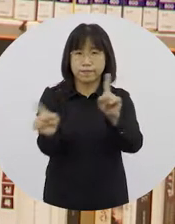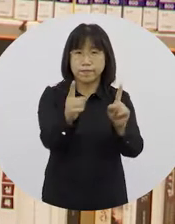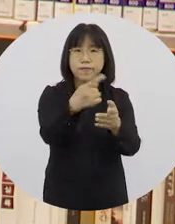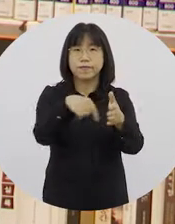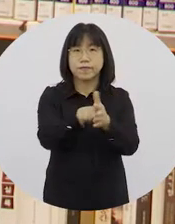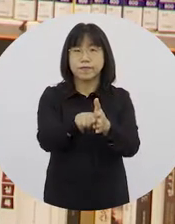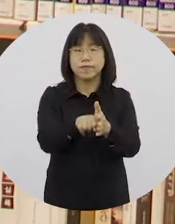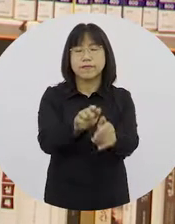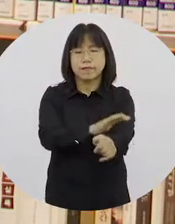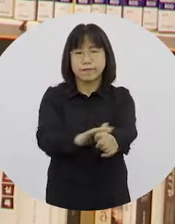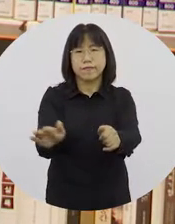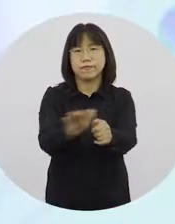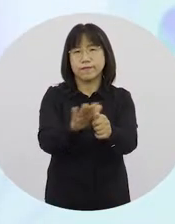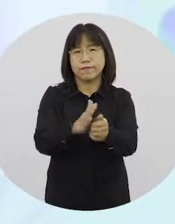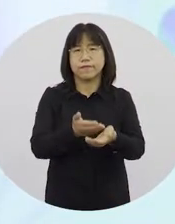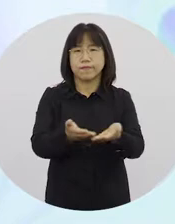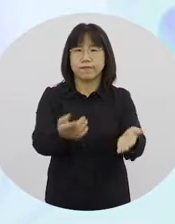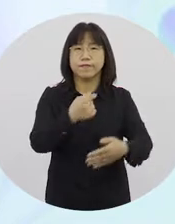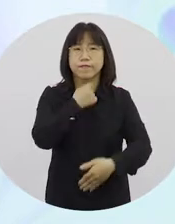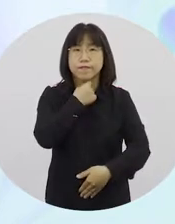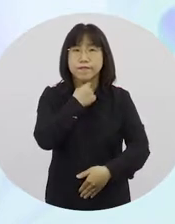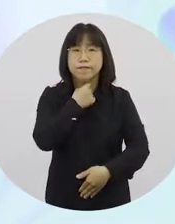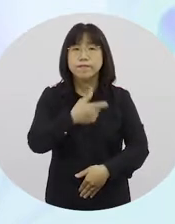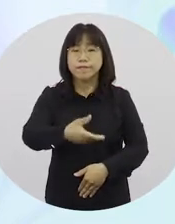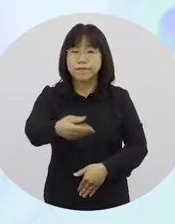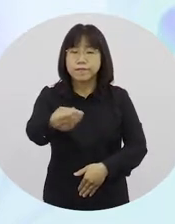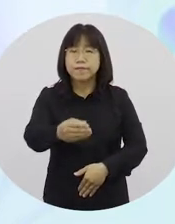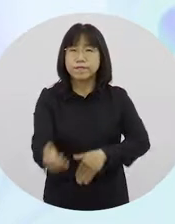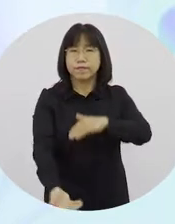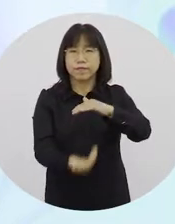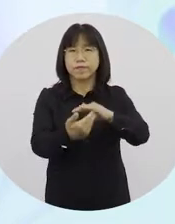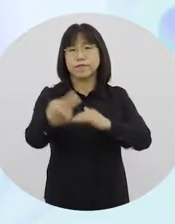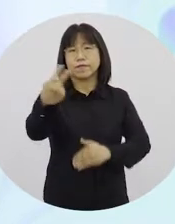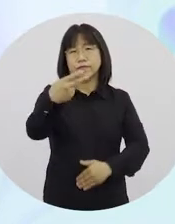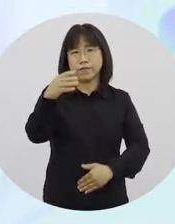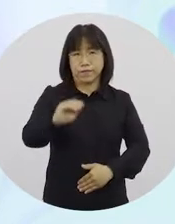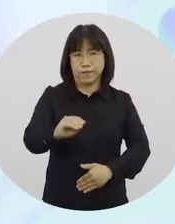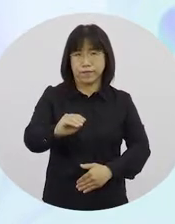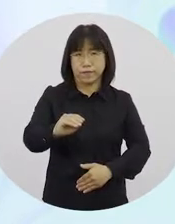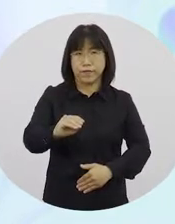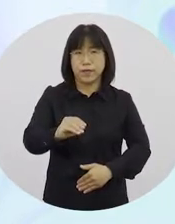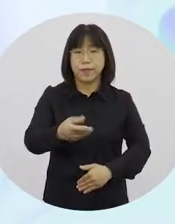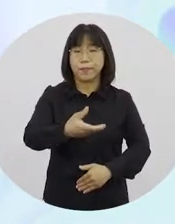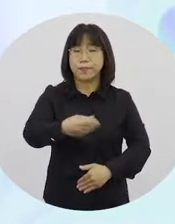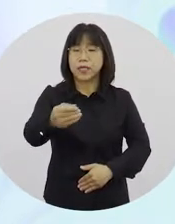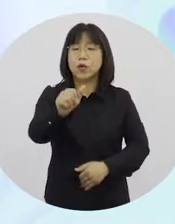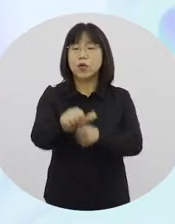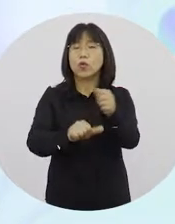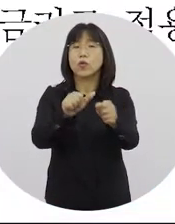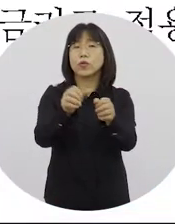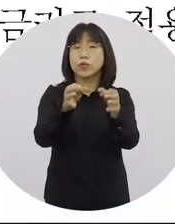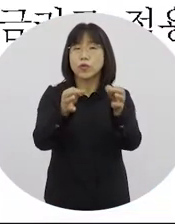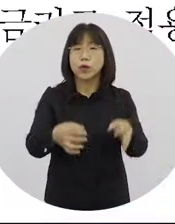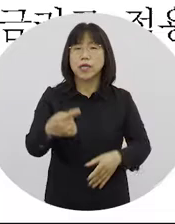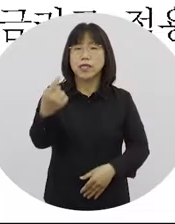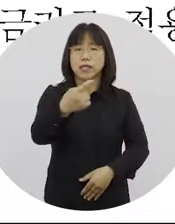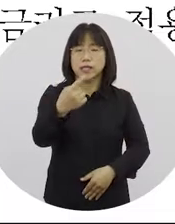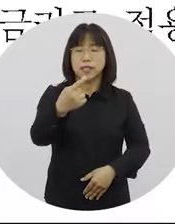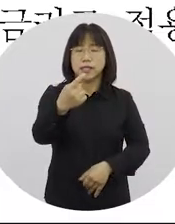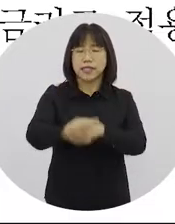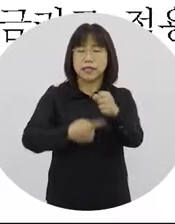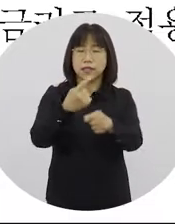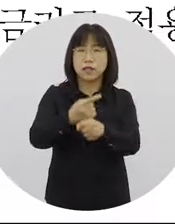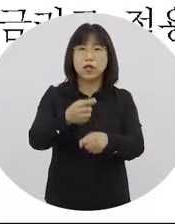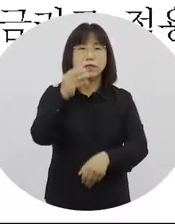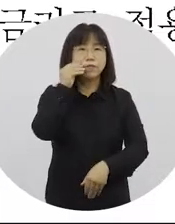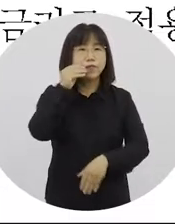지원을 펼쳐나가겠습니다. 융자 한도는 최대 2천만 원으로 대출 기간은 5년, 1년 거치, 4년